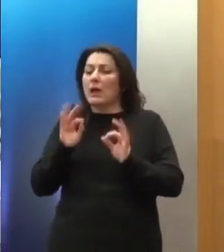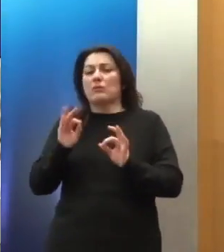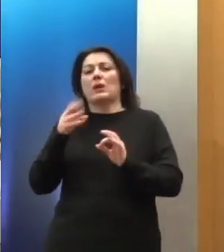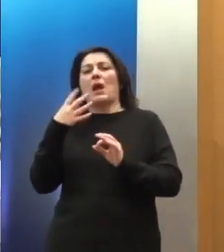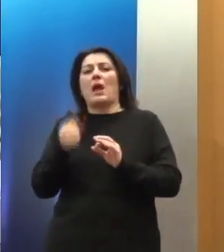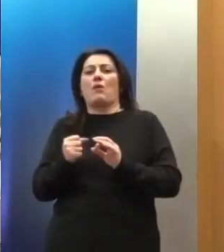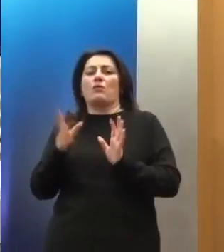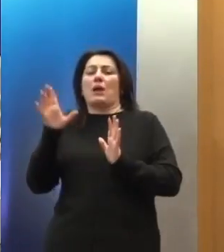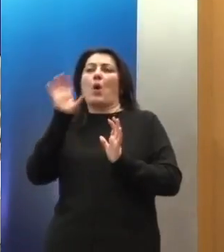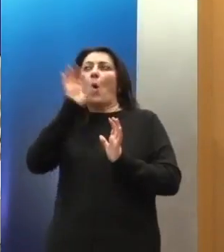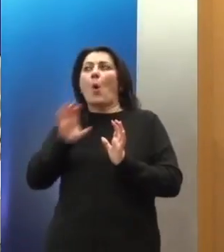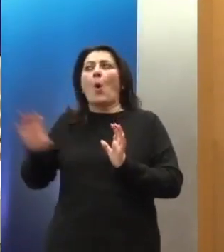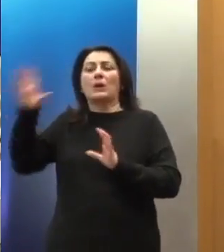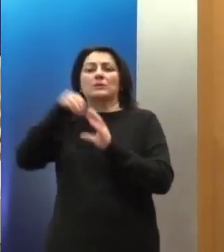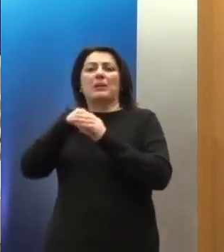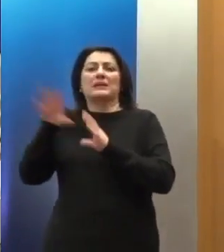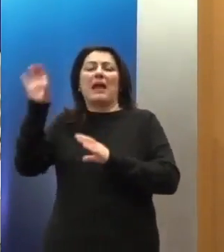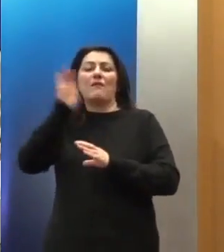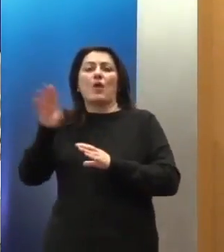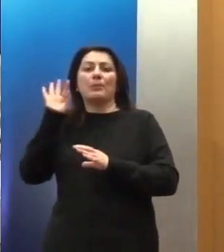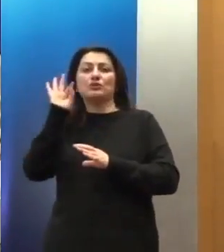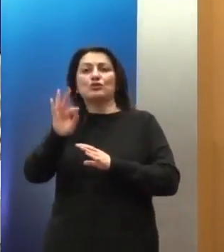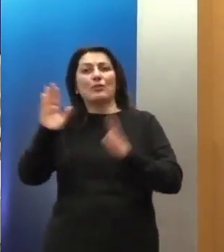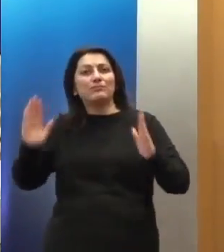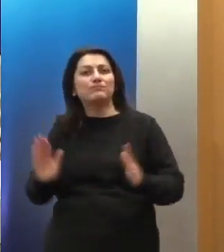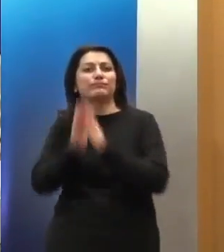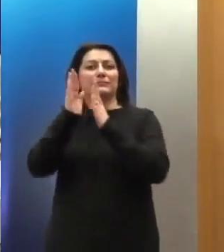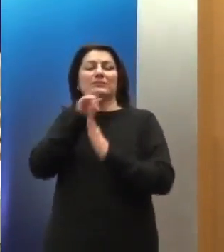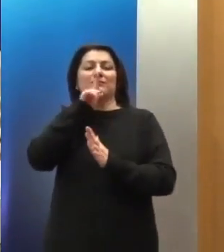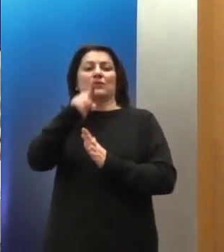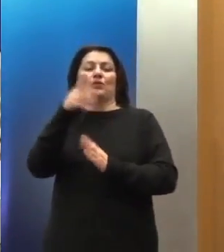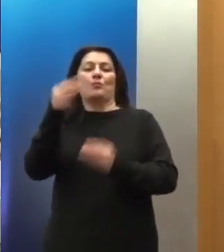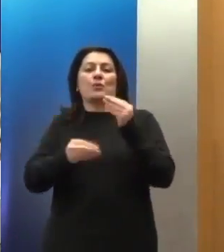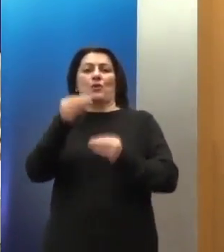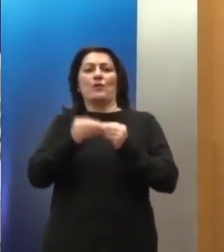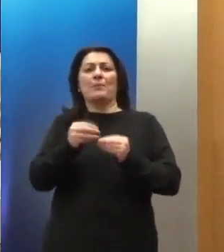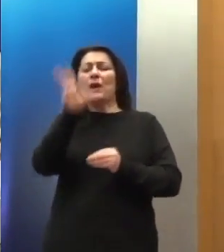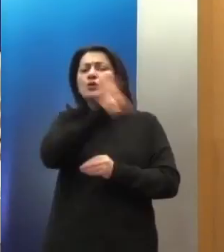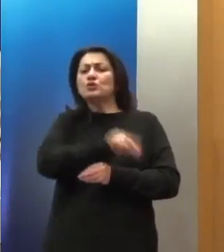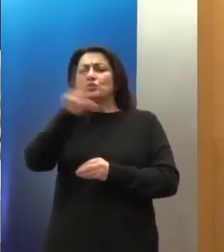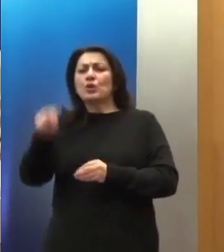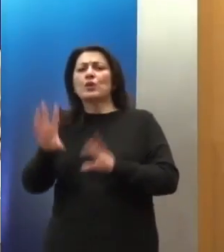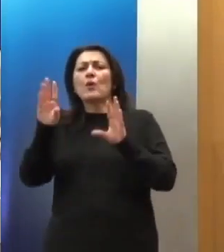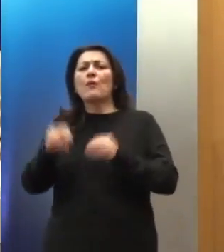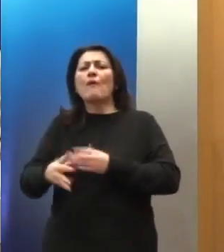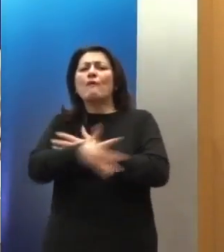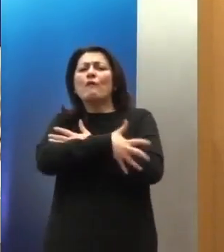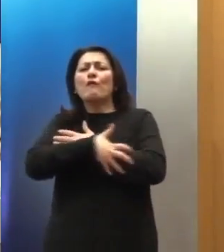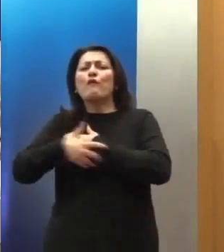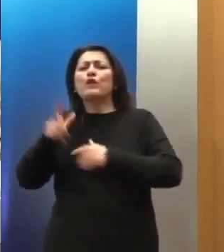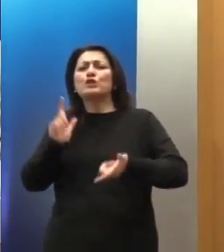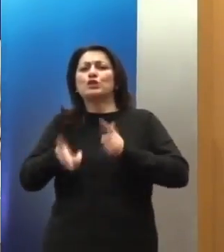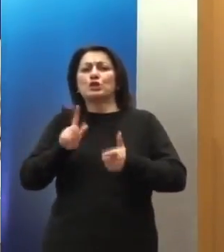να μπορούν να το αντιμετωπίζουν αυτό το πρόβλημα. Το ίδιο για το όριο της φτώχειας. Το ίδιο